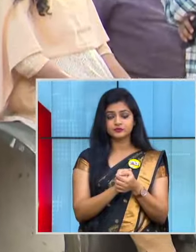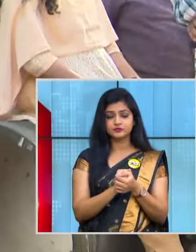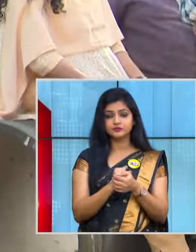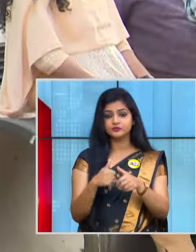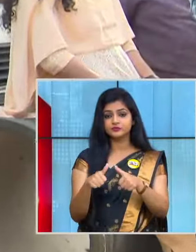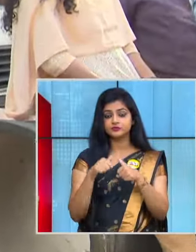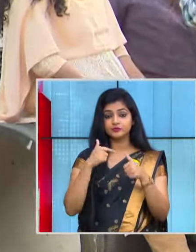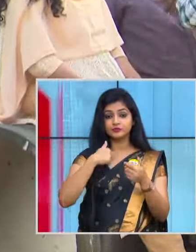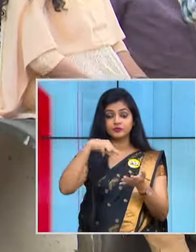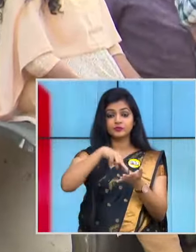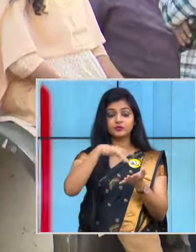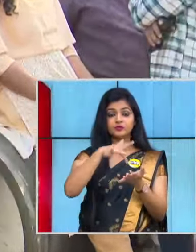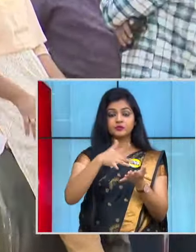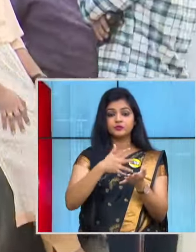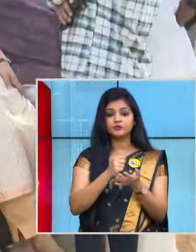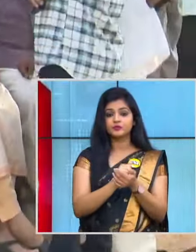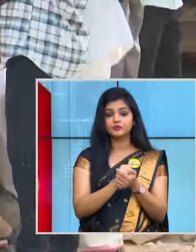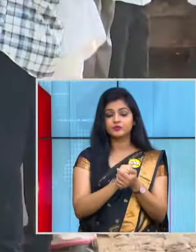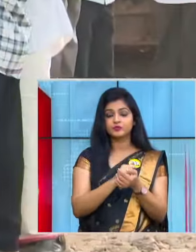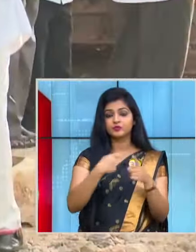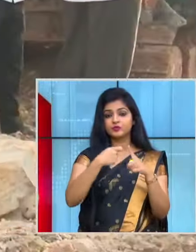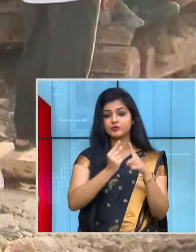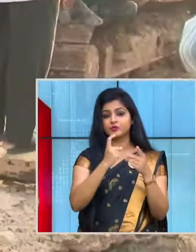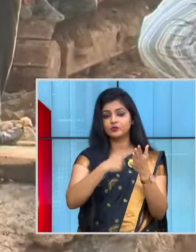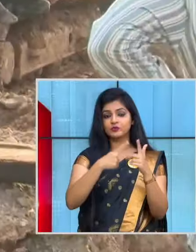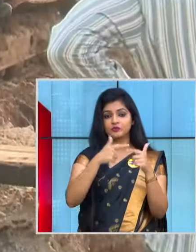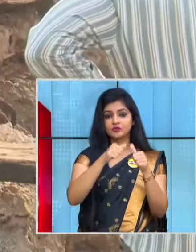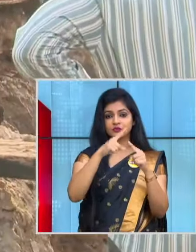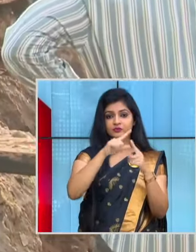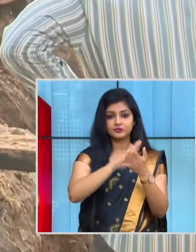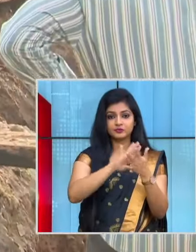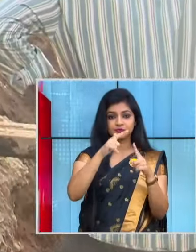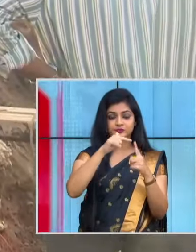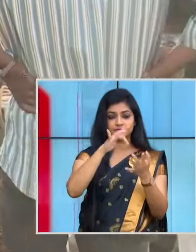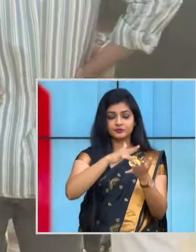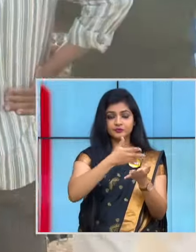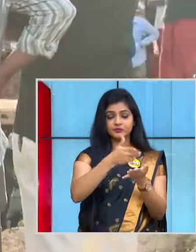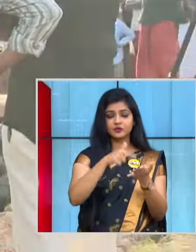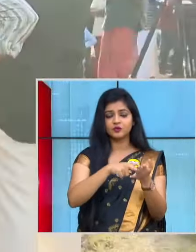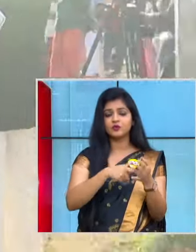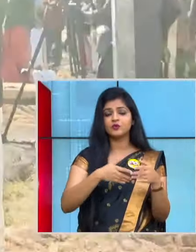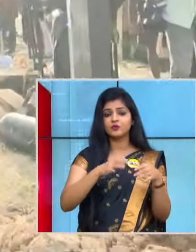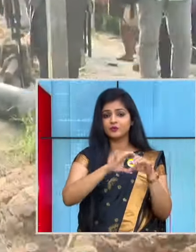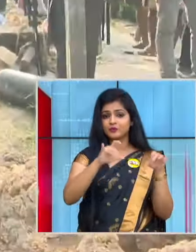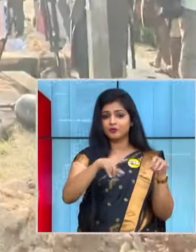ഞാനിപ്പോൾ നിൽക്കുന്നത് ഇവിടെ ഈ കുരിയാത്തി, അതായത് ആറന്നൂർ ഭാഗത്താണ്. ഇവിടെയാണ് ആ പണി വളരെ